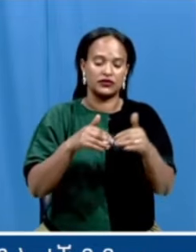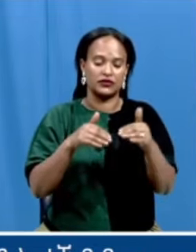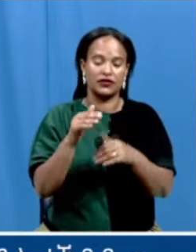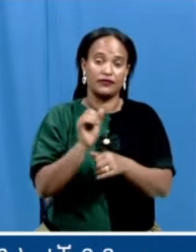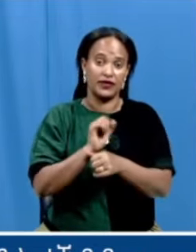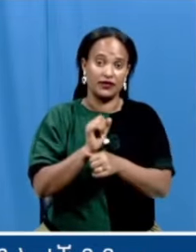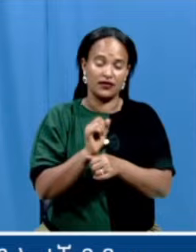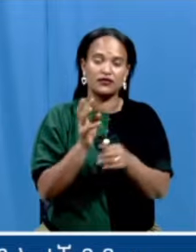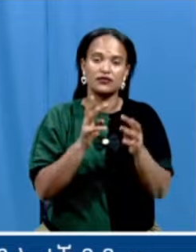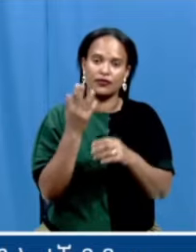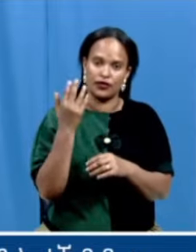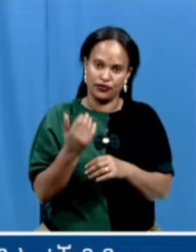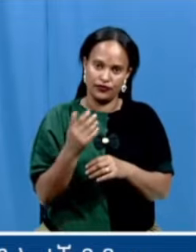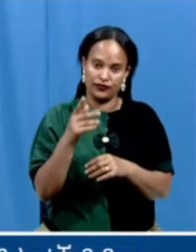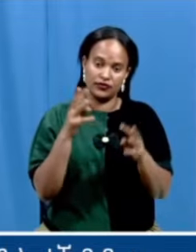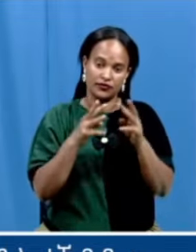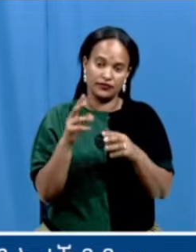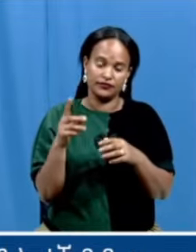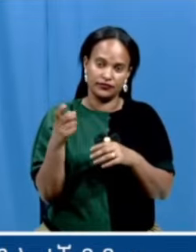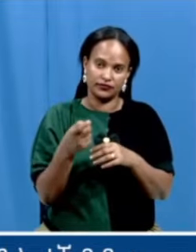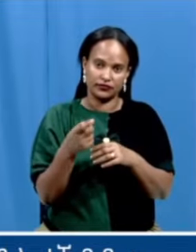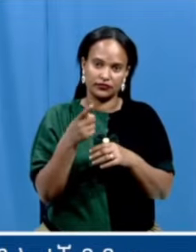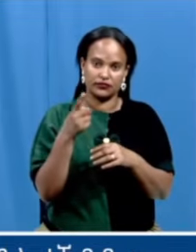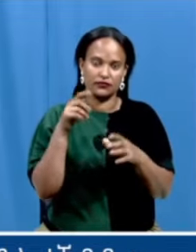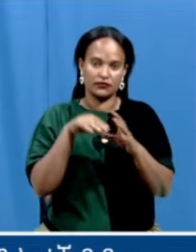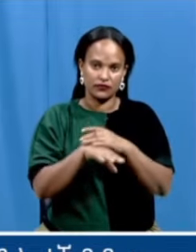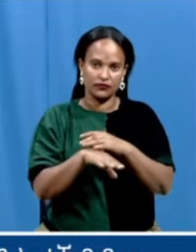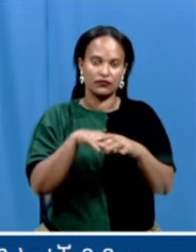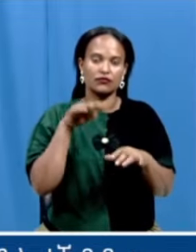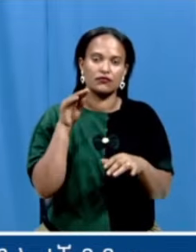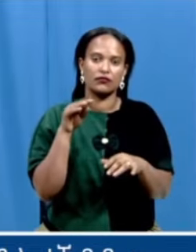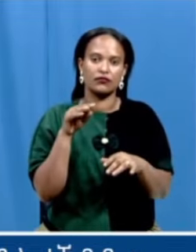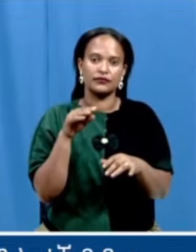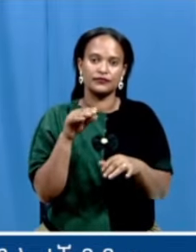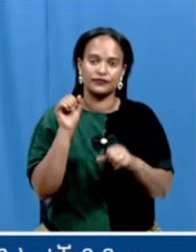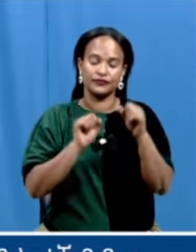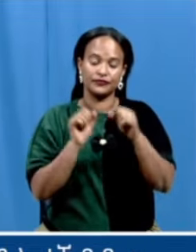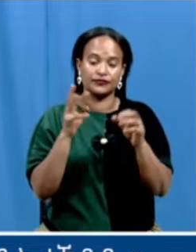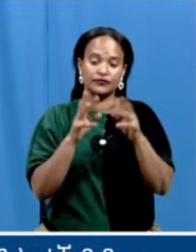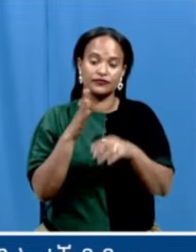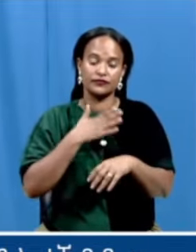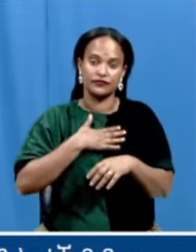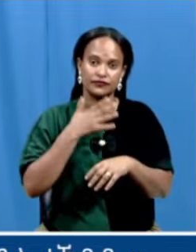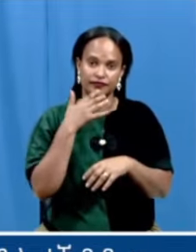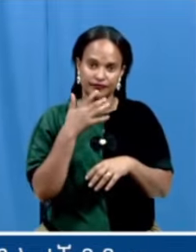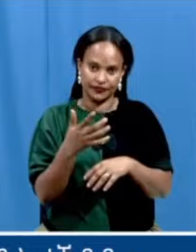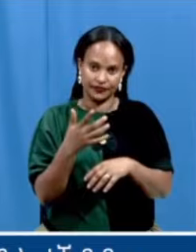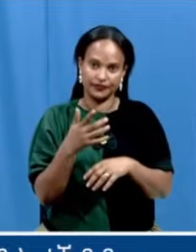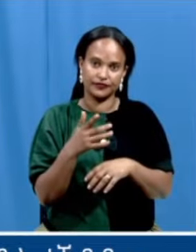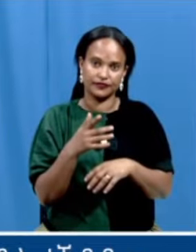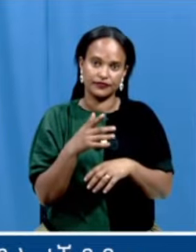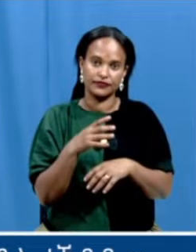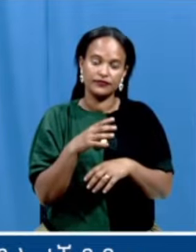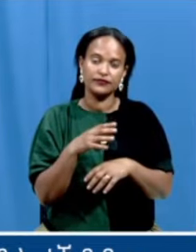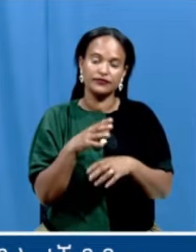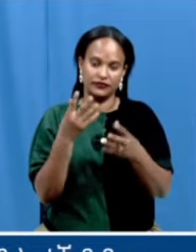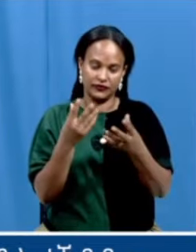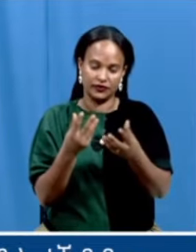ፀገም ነይርዎ። ኣብቲ ፀገም ምንባሩ ኣብቲ ናይ ምእታውን ምውፃእን ተወዳደርቲ ንኸየቸግራና ብዝብል ብትንፋስ ዘለዎ